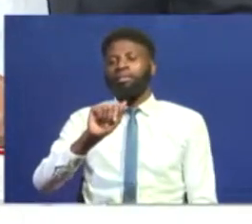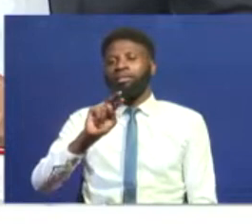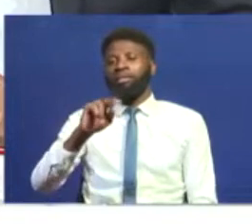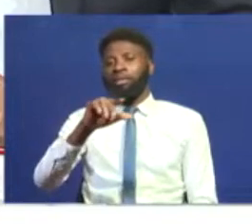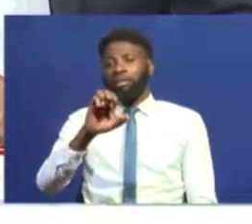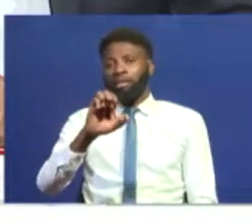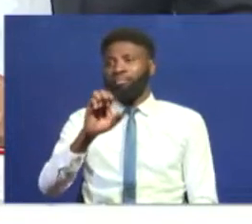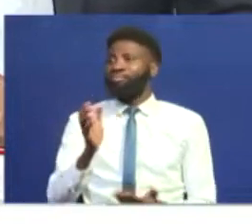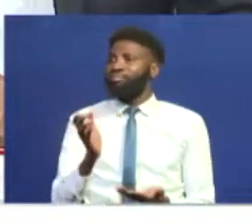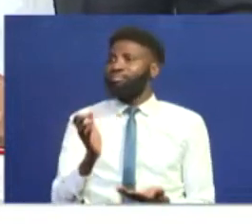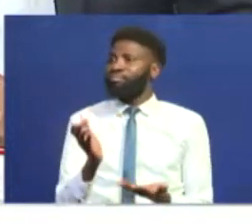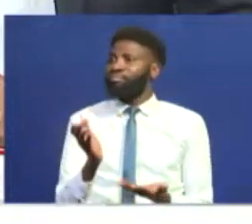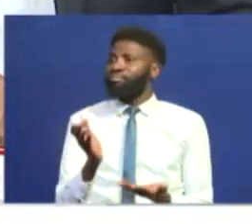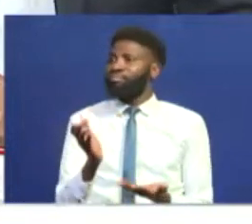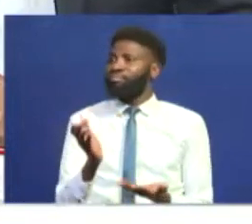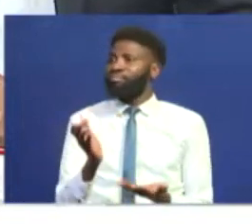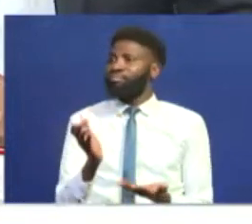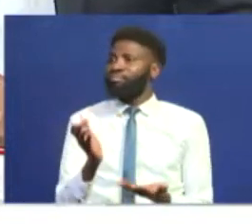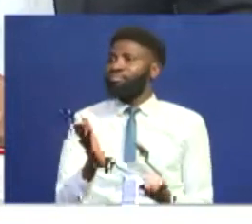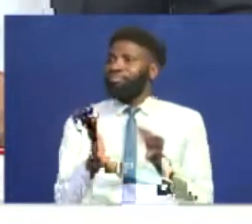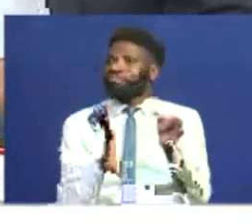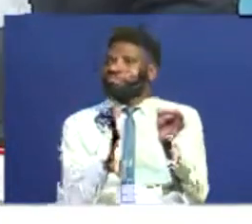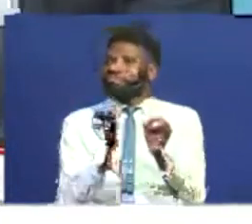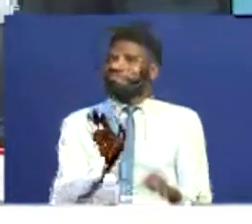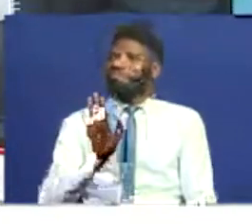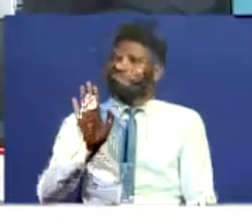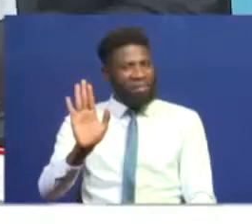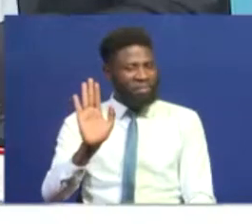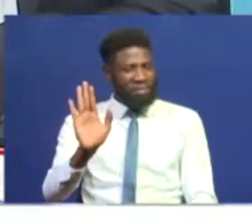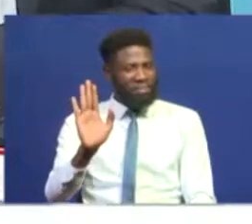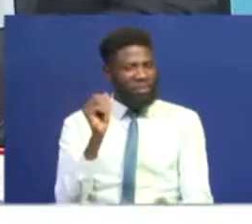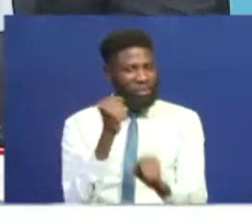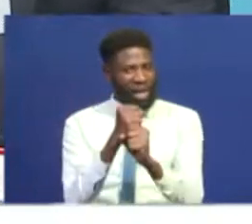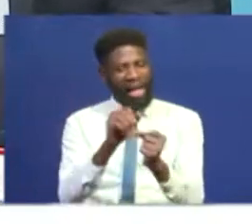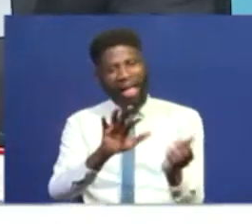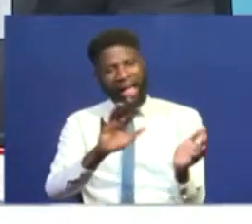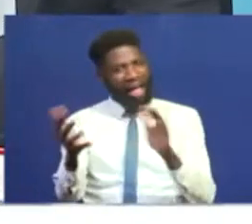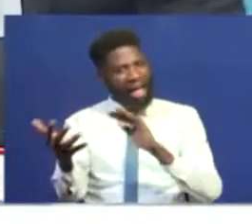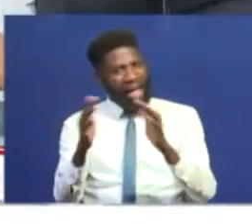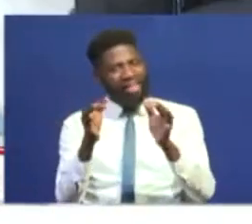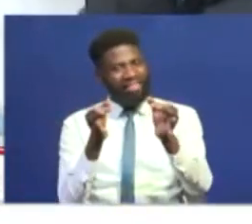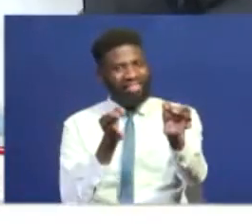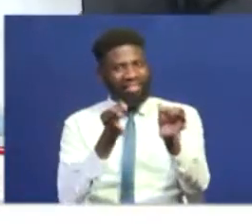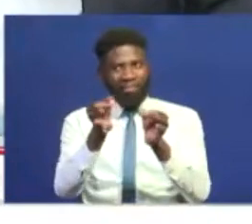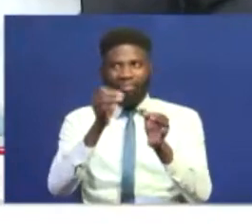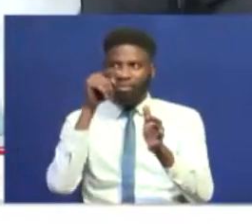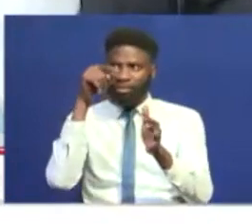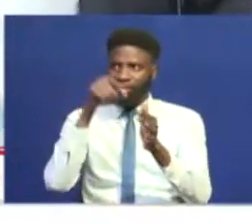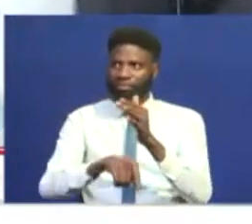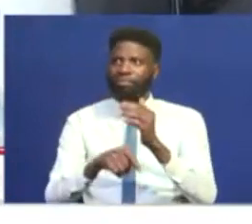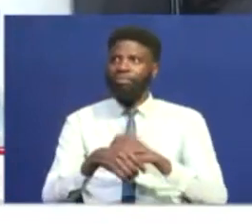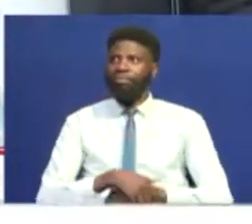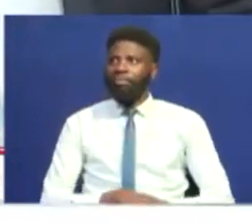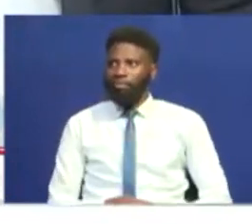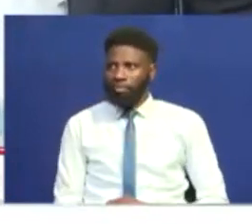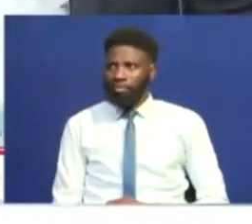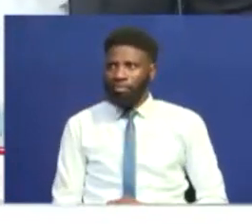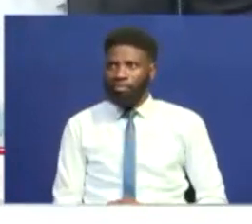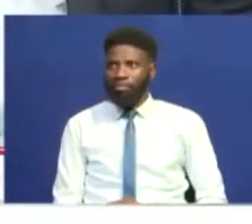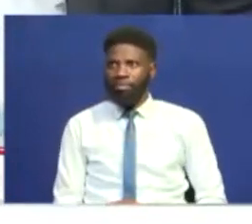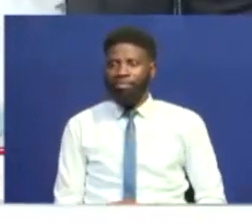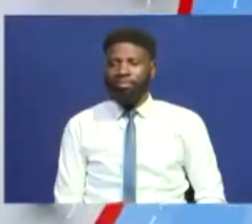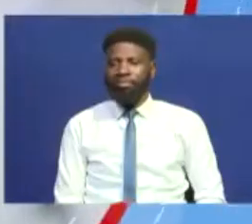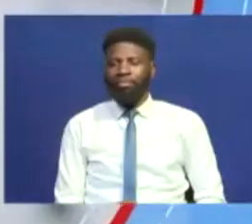amempatia mengi tu kuhusiana na tasnia ndama na kuikumbatia. Tupate mengi katika makala yafuatayo ya Kazi ni